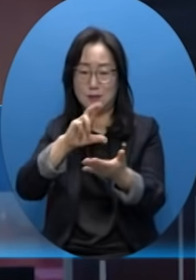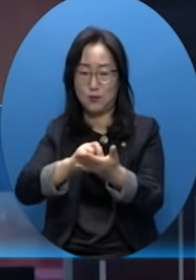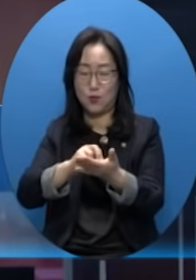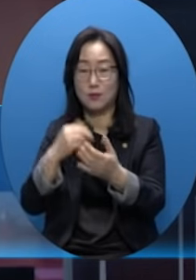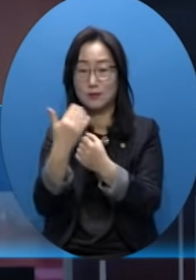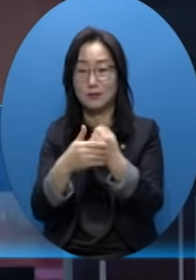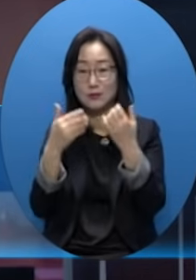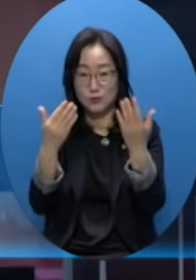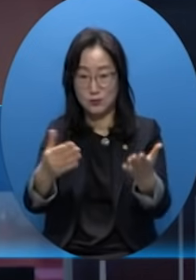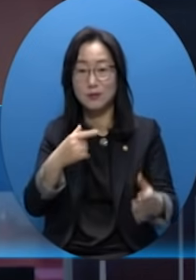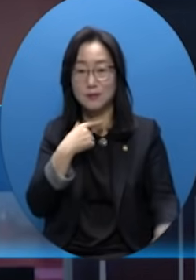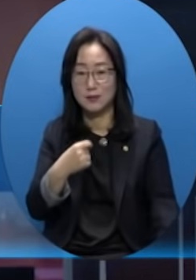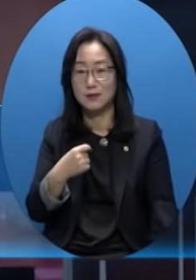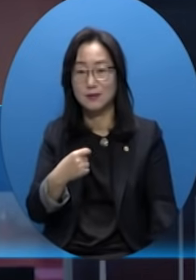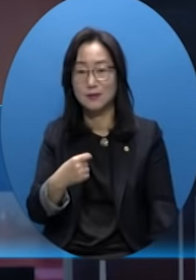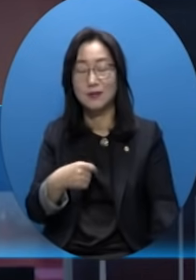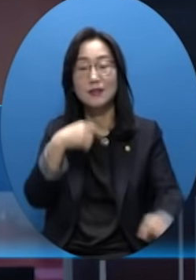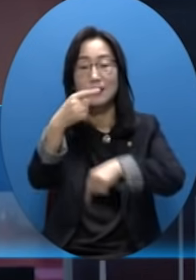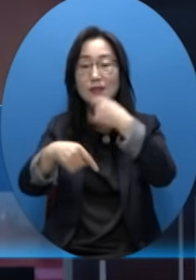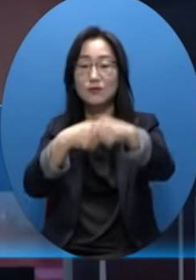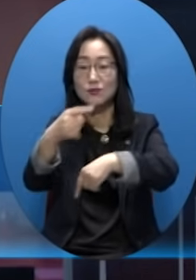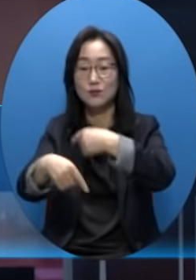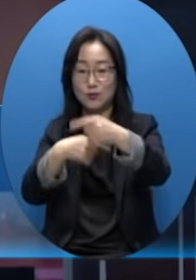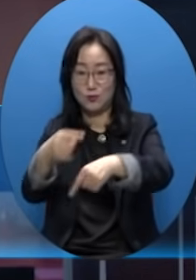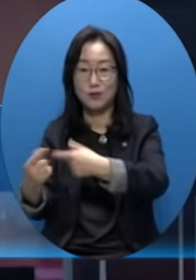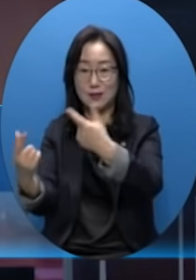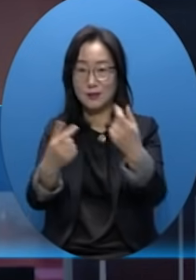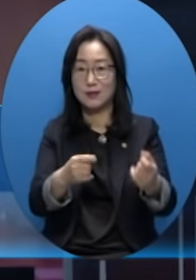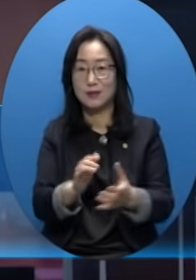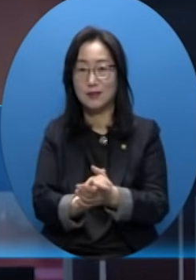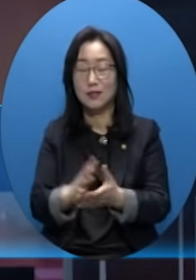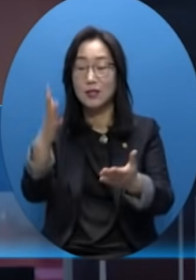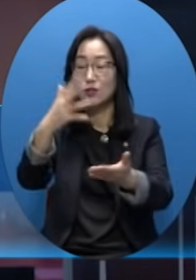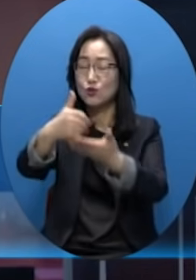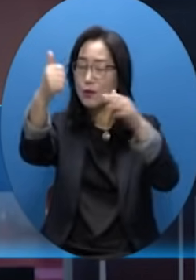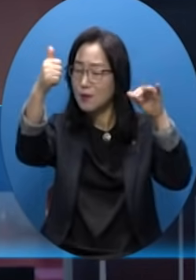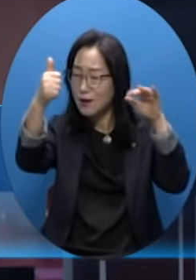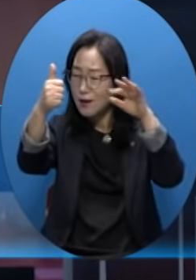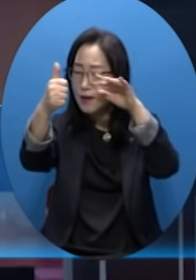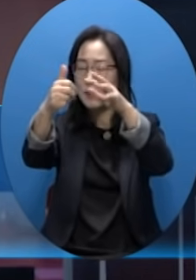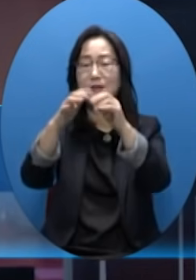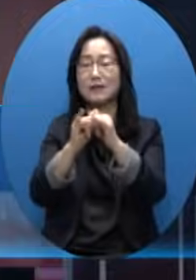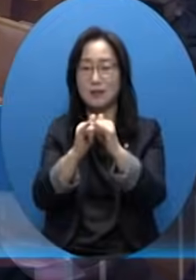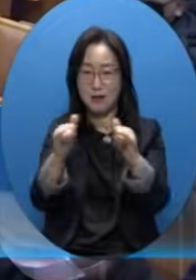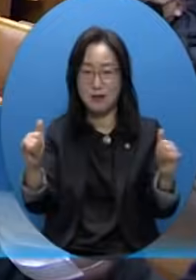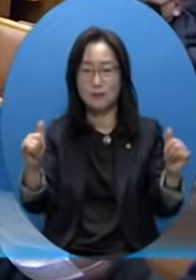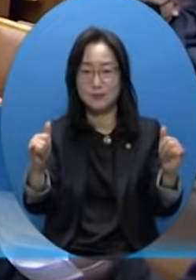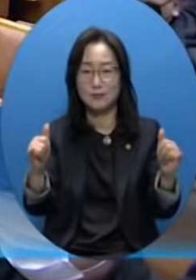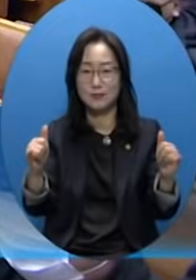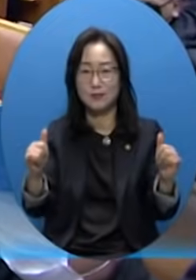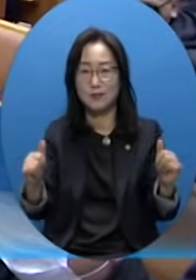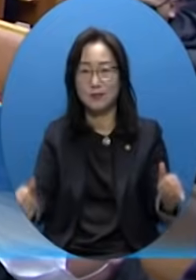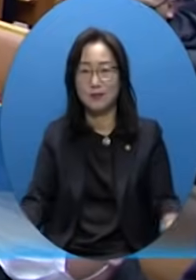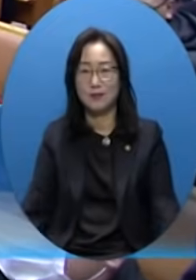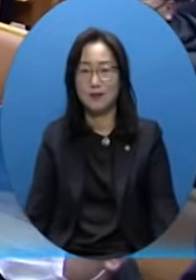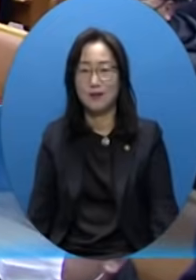말씀의 은혜를 나누기 원합니다 한번 크게 목 제목을 달아 주시기 바랍니다 주님을 앙망하는 자